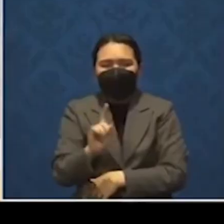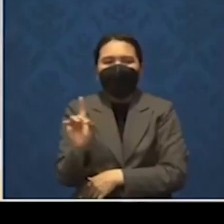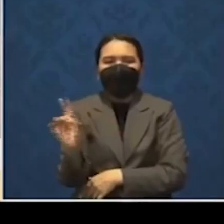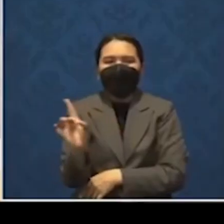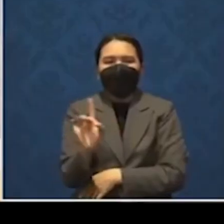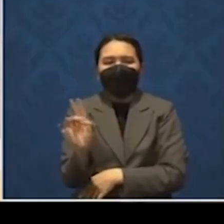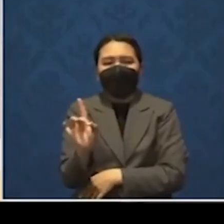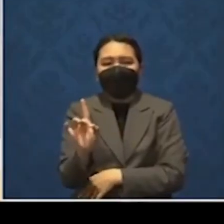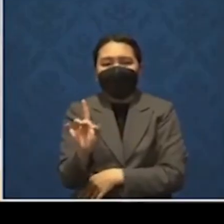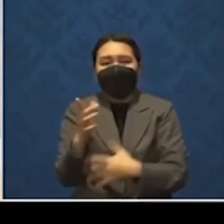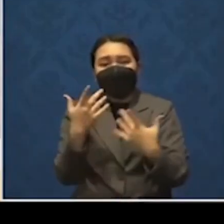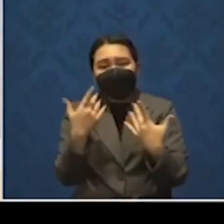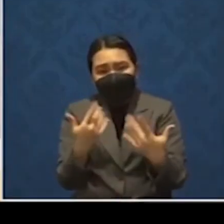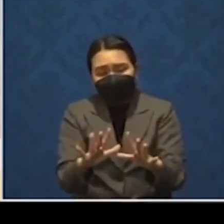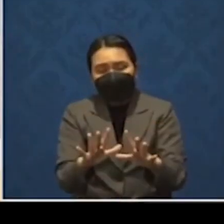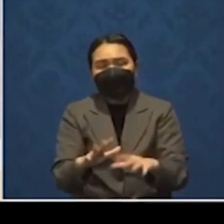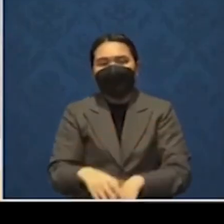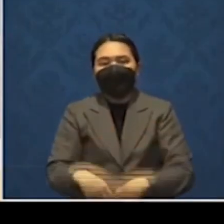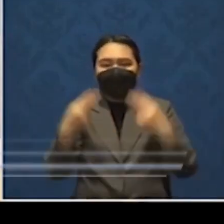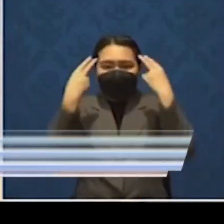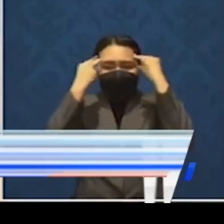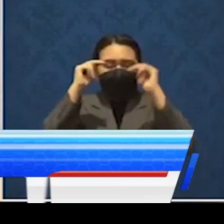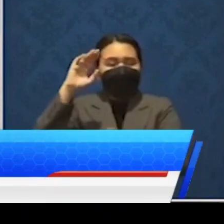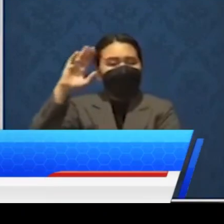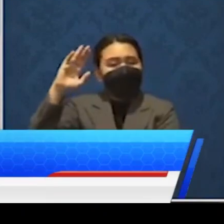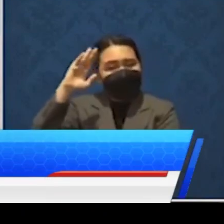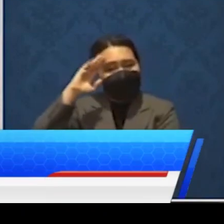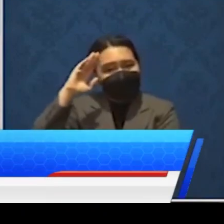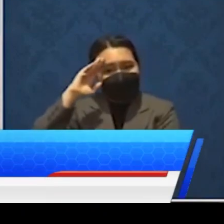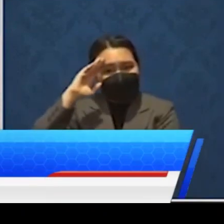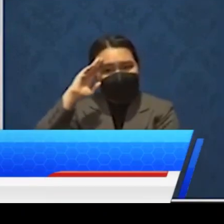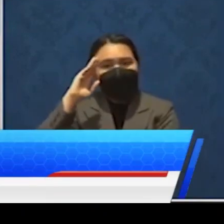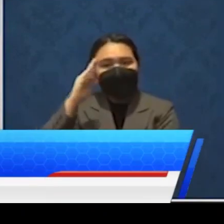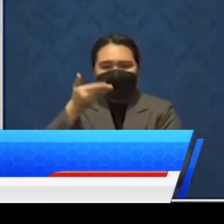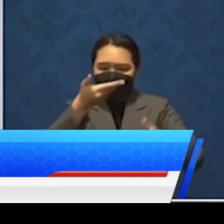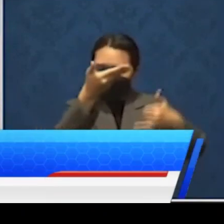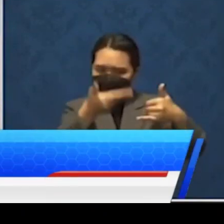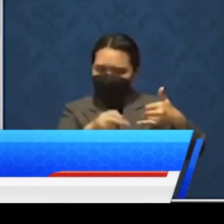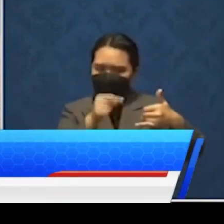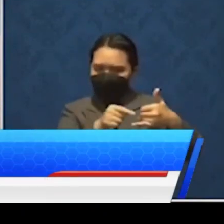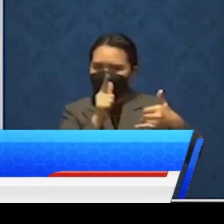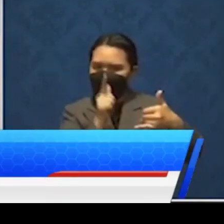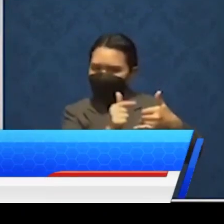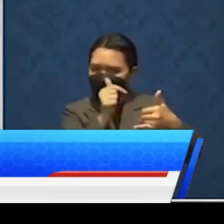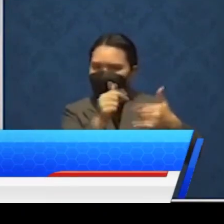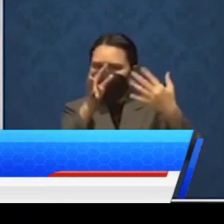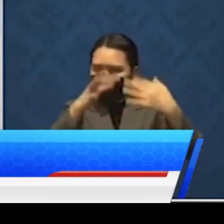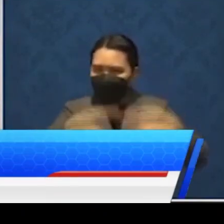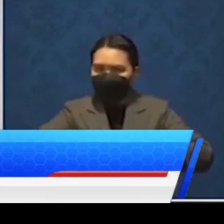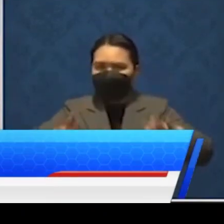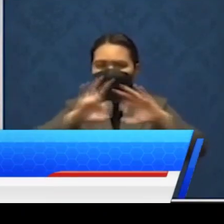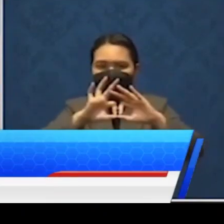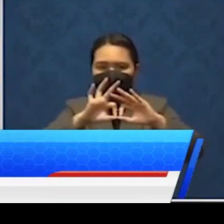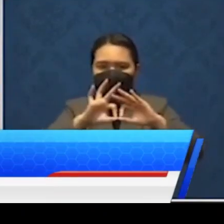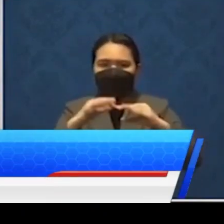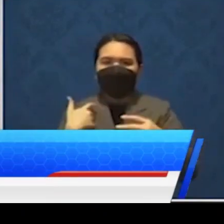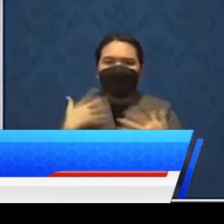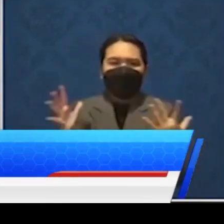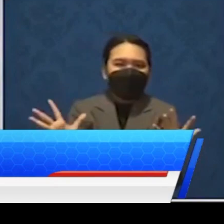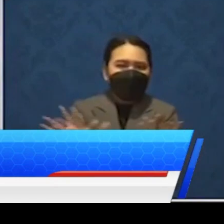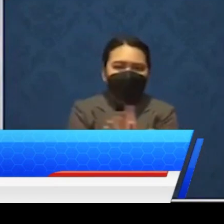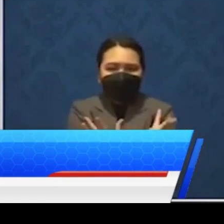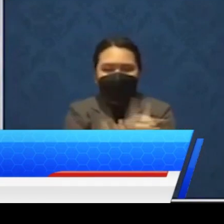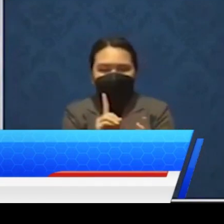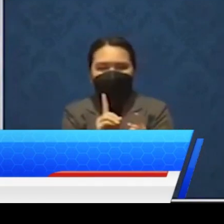สุดท้ายแล้วพลเอกประยุทธ์ก็คือบุคคลที่สำคัญที่สุดที่เป็นผู้สานต่อวัฒนธรรมลอยนว